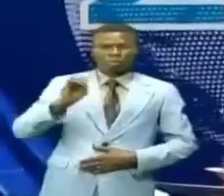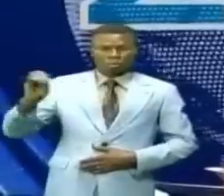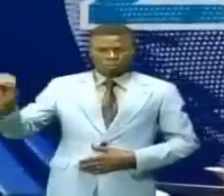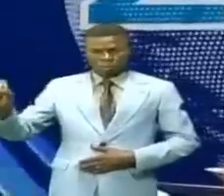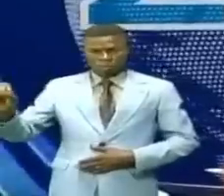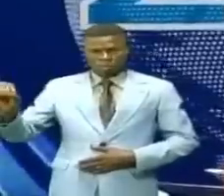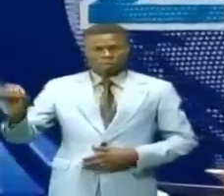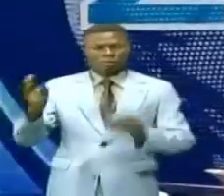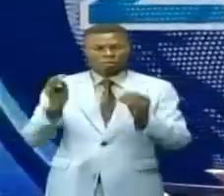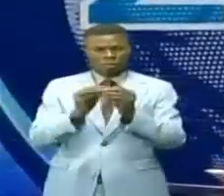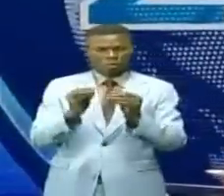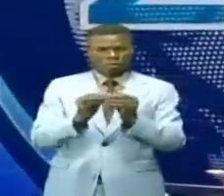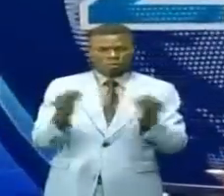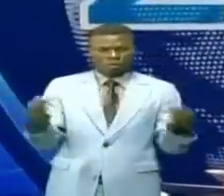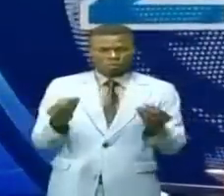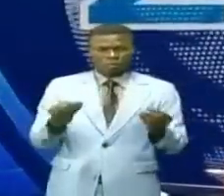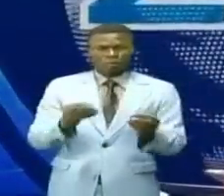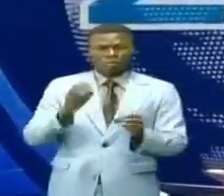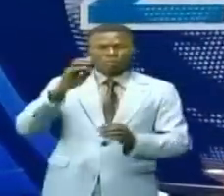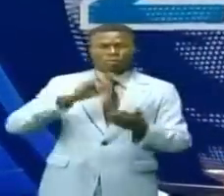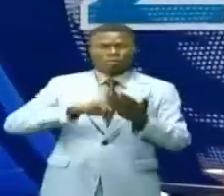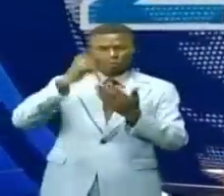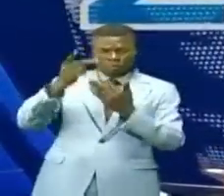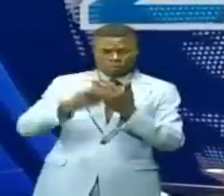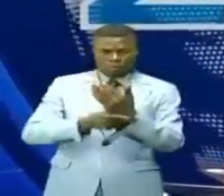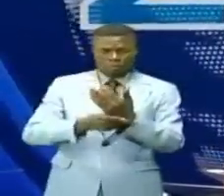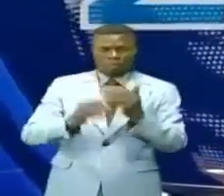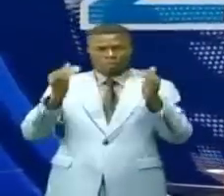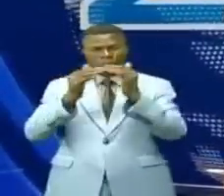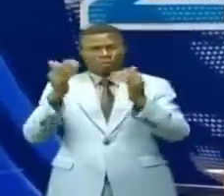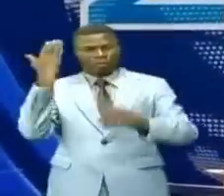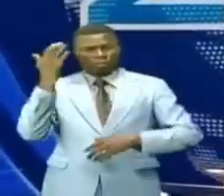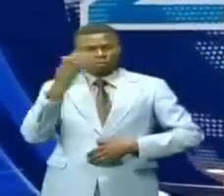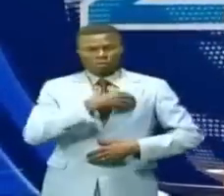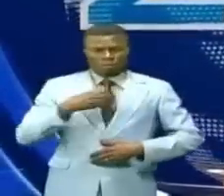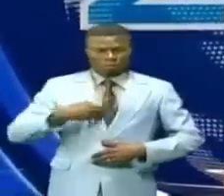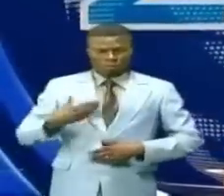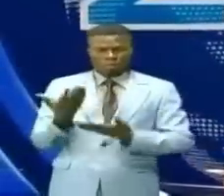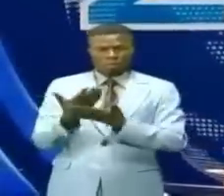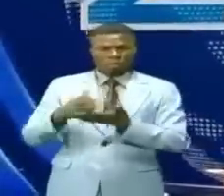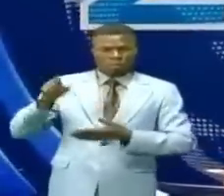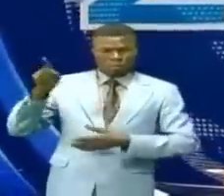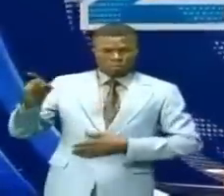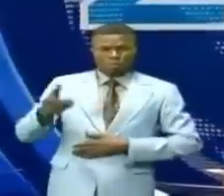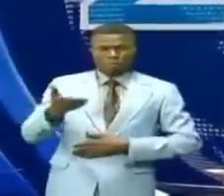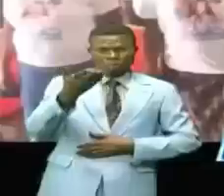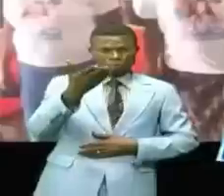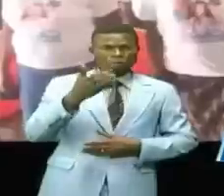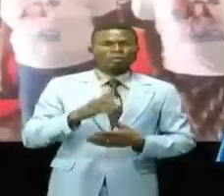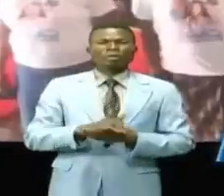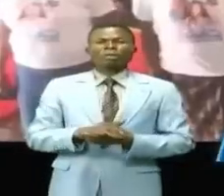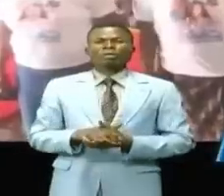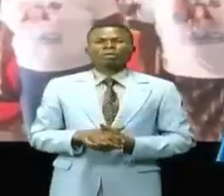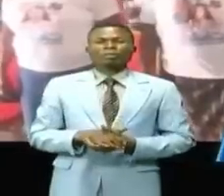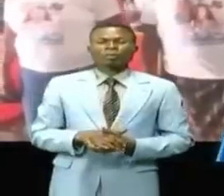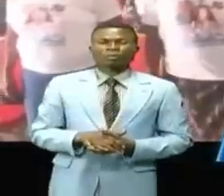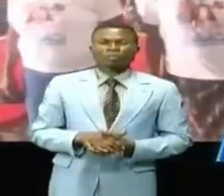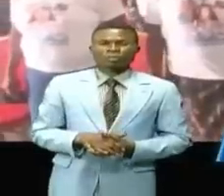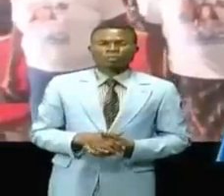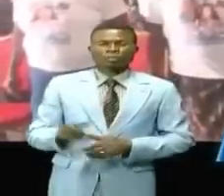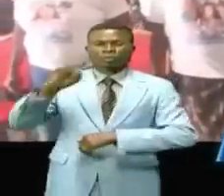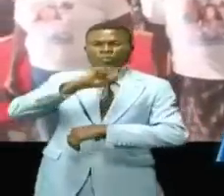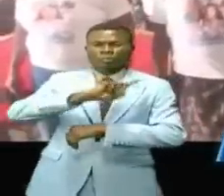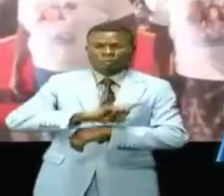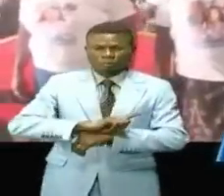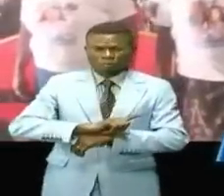sont retrouvées pour faire le bilan de la parité homme-femme dans cette partie du pays. Manuela Commissaire. C'était une